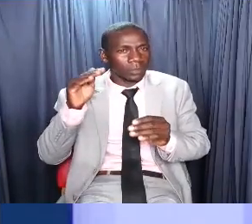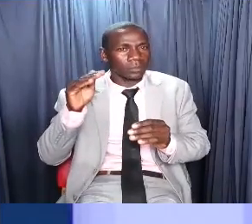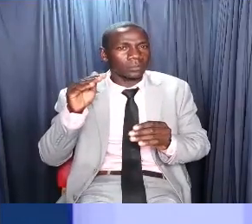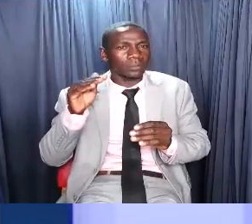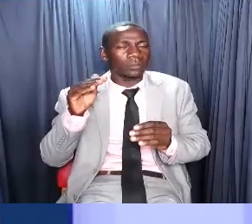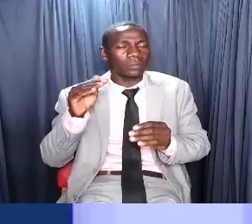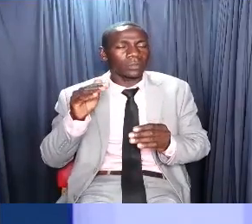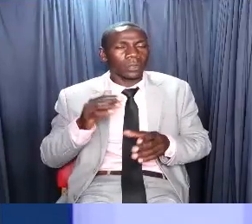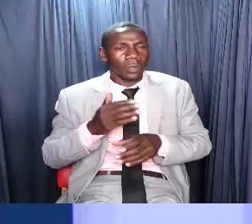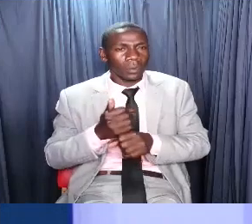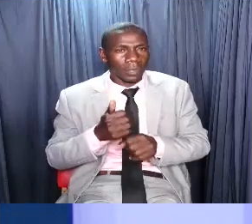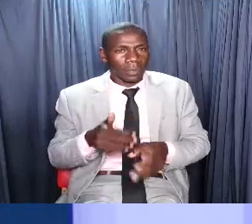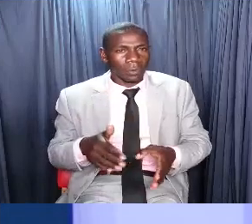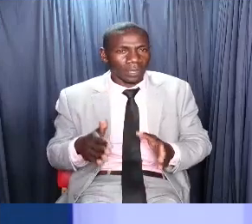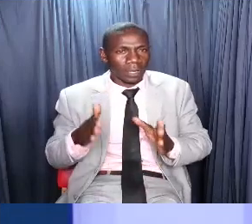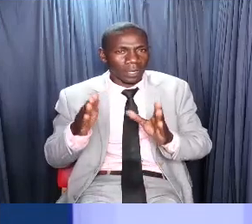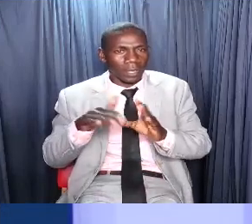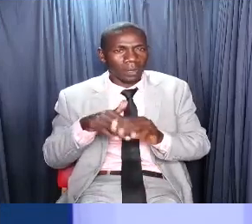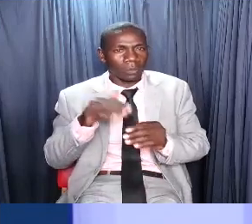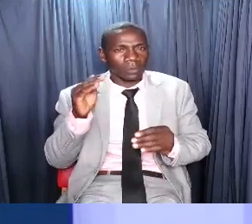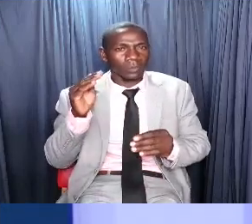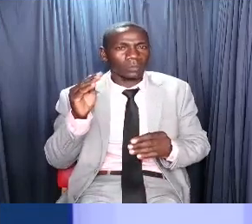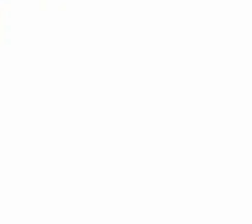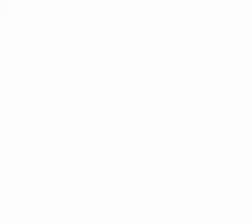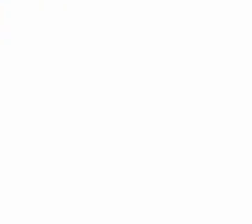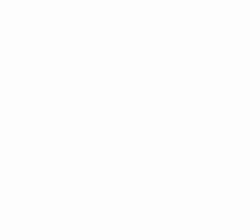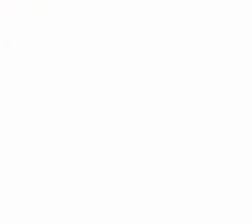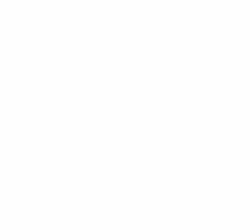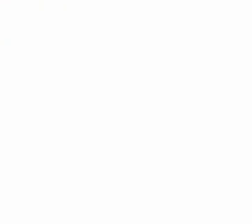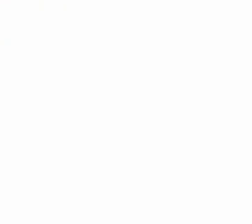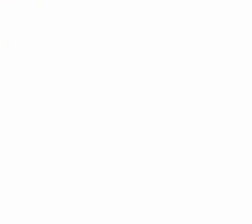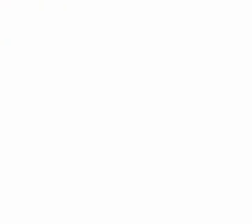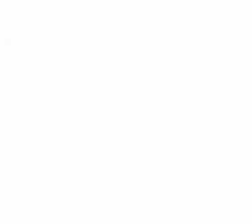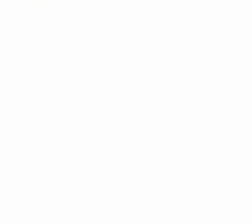Njia atafanya. He'll make a way out. Amen. Amen.